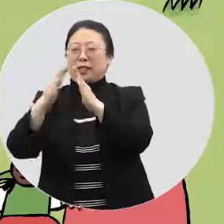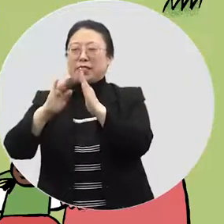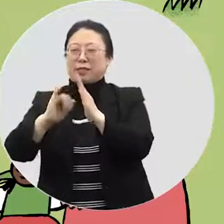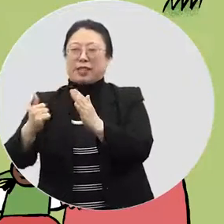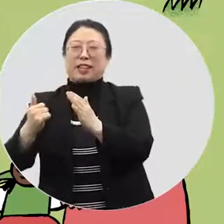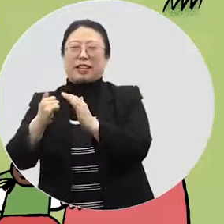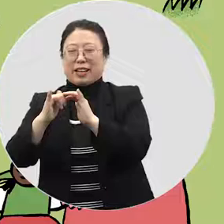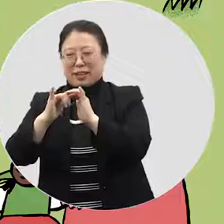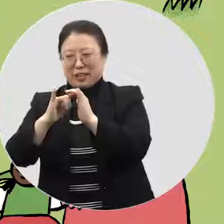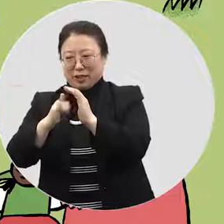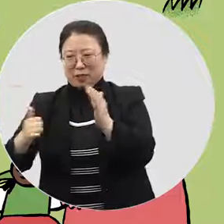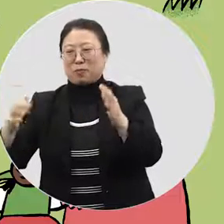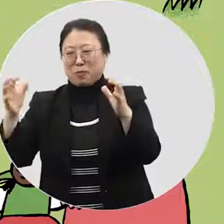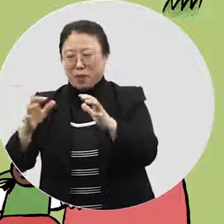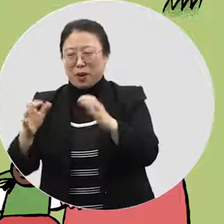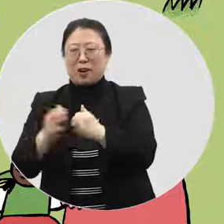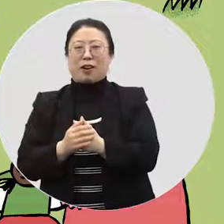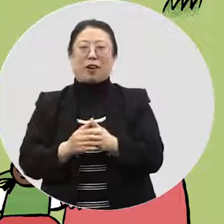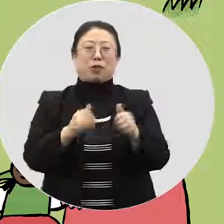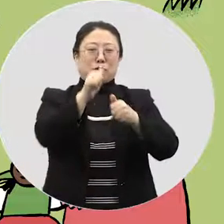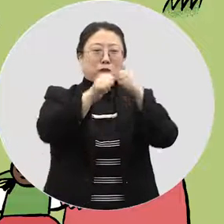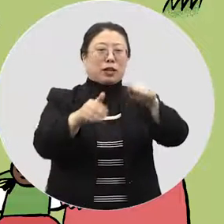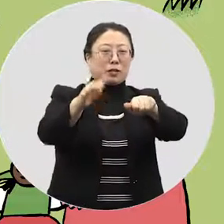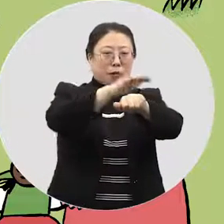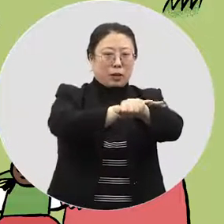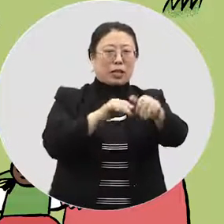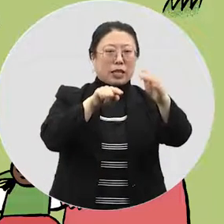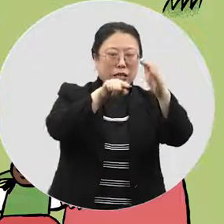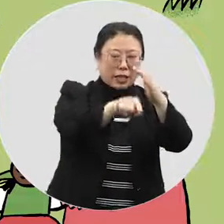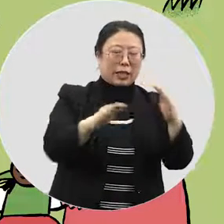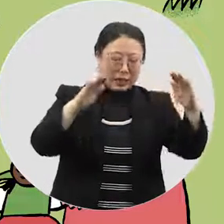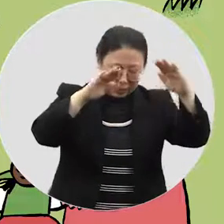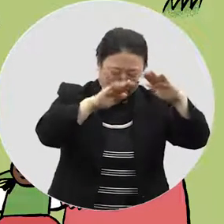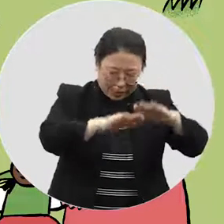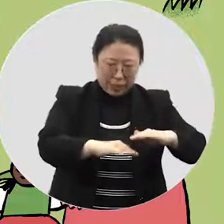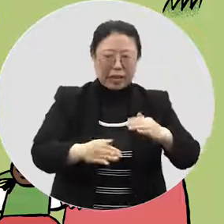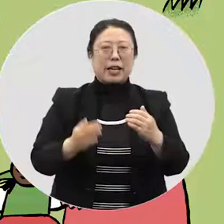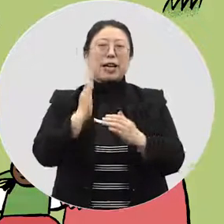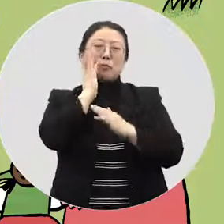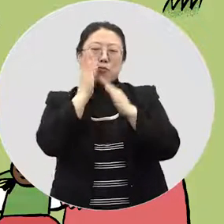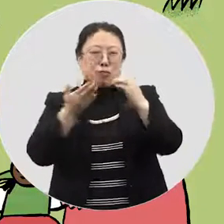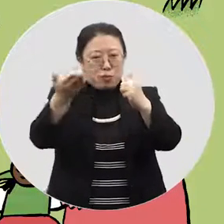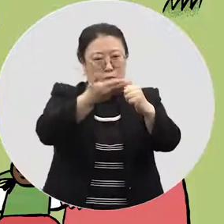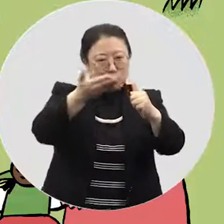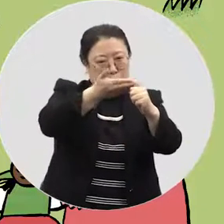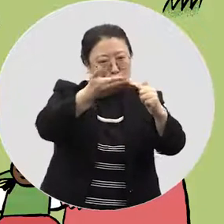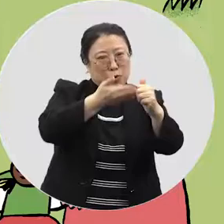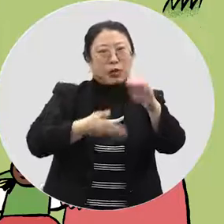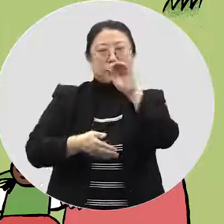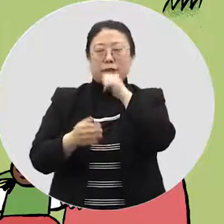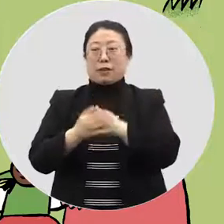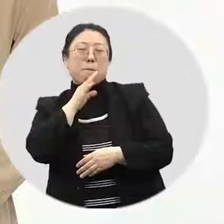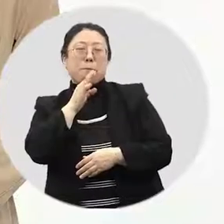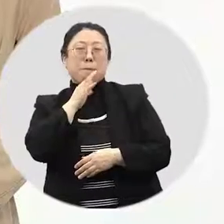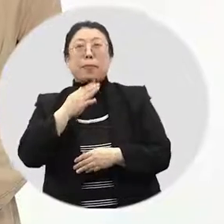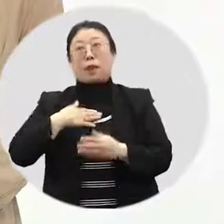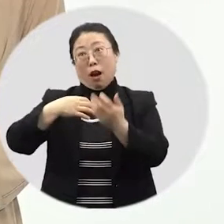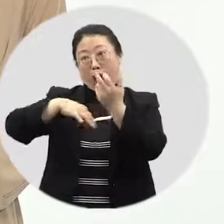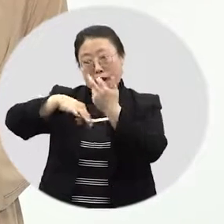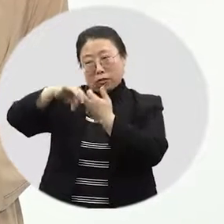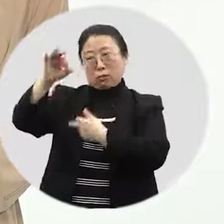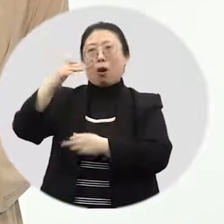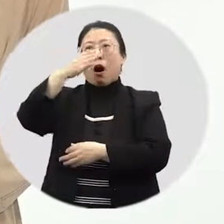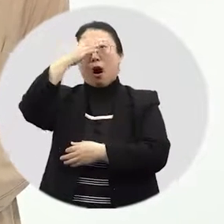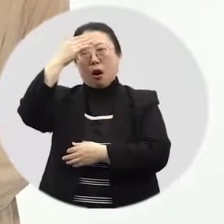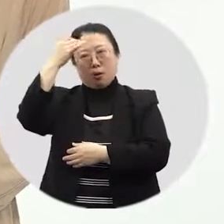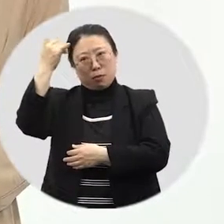그리고 차례가 끝나면 가까운 집안 식구끼리 모여 조상의 묘소를 찾아 절사나 성묘를 했어요